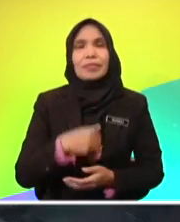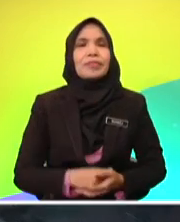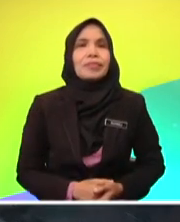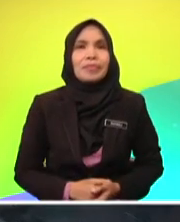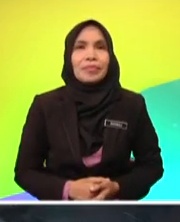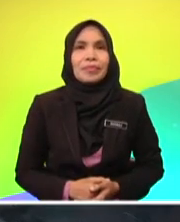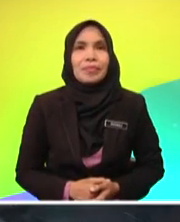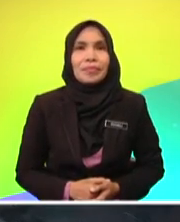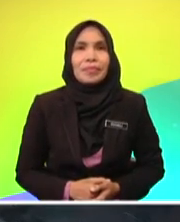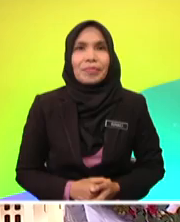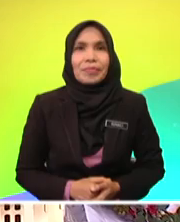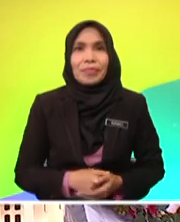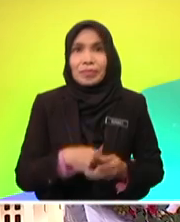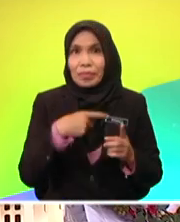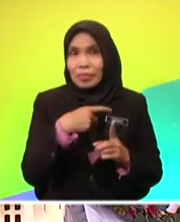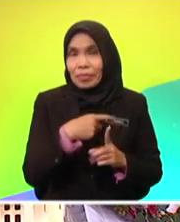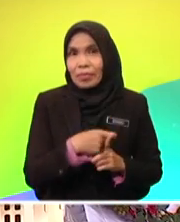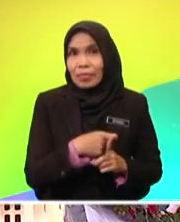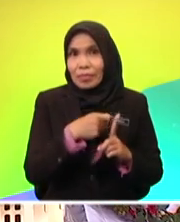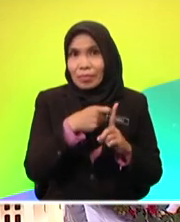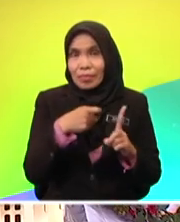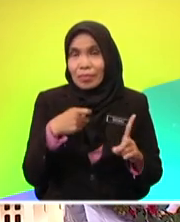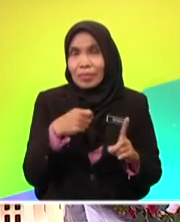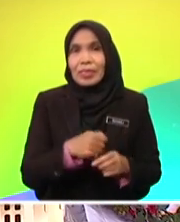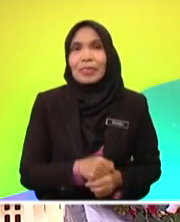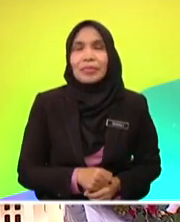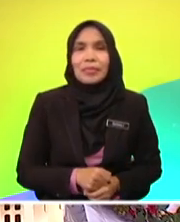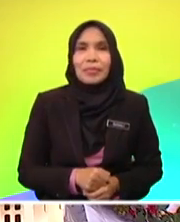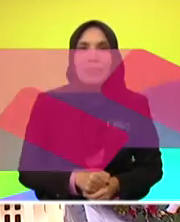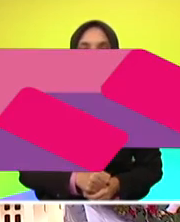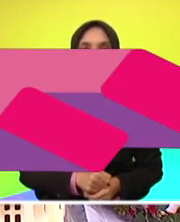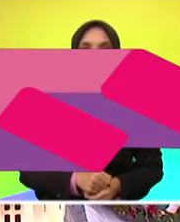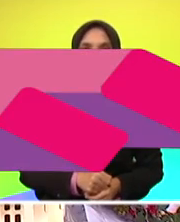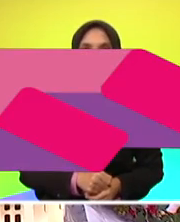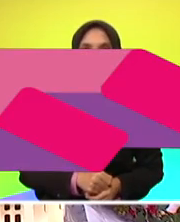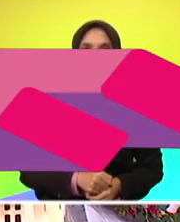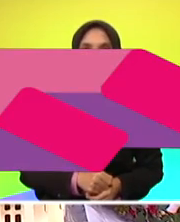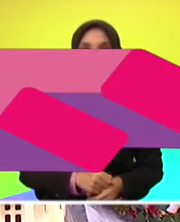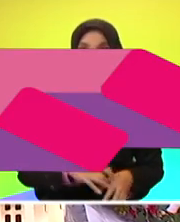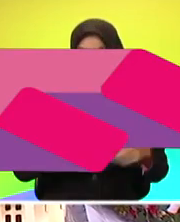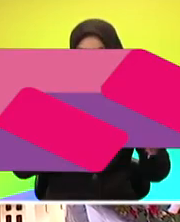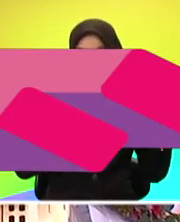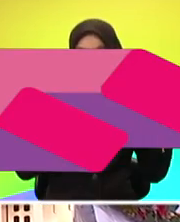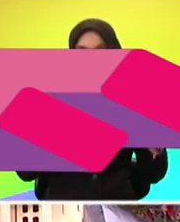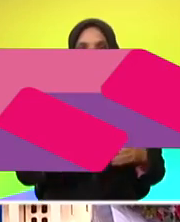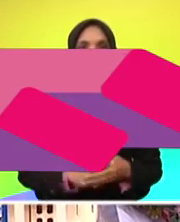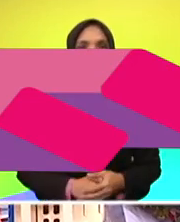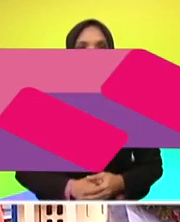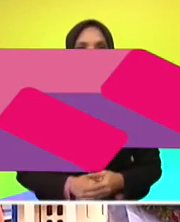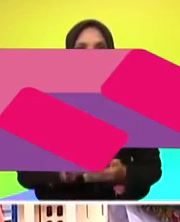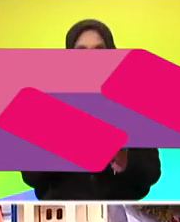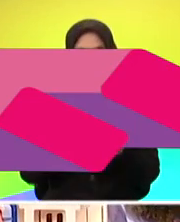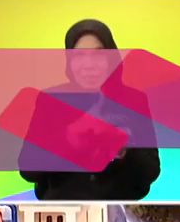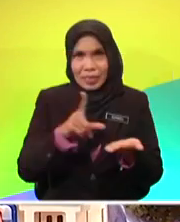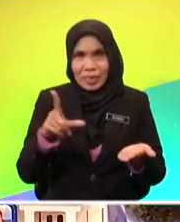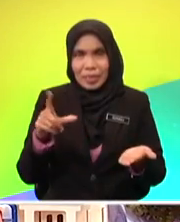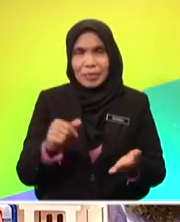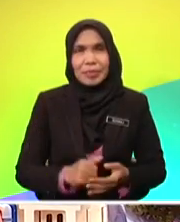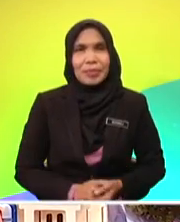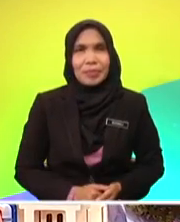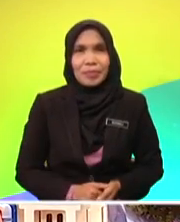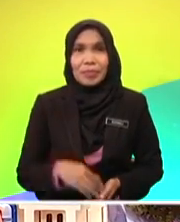Kebangsaan Seksyen 7 Shah Alam, Selangor. Sihat Cikgu? Alhamdulillah Kak Rina. Sihat. Baiklah, kita